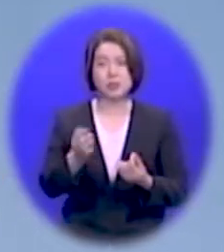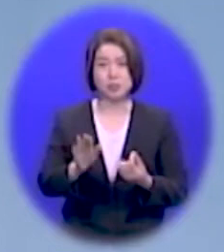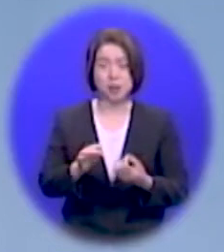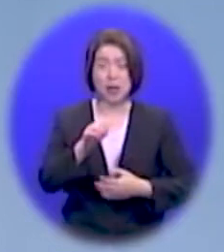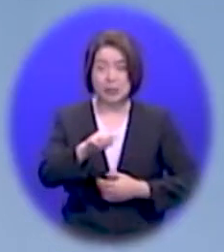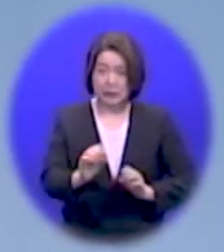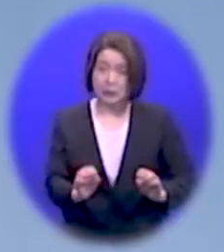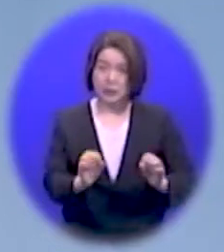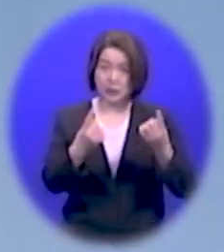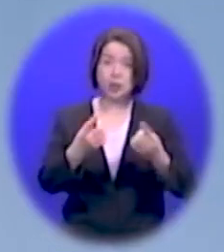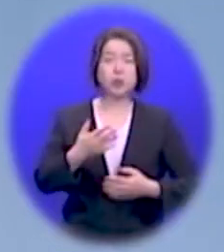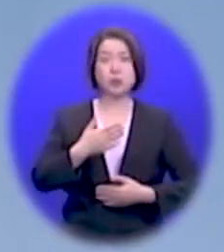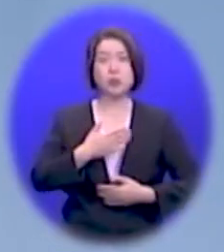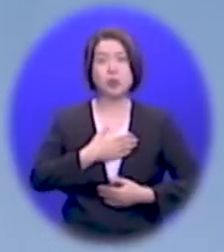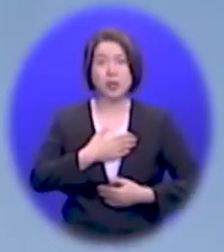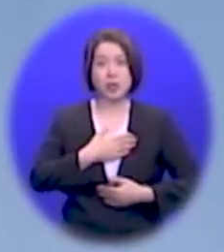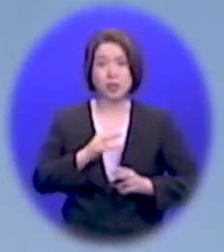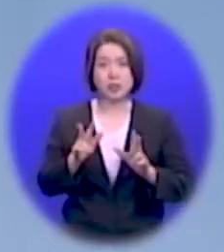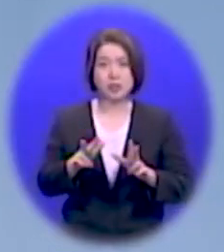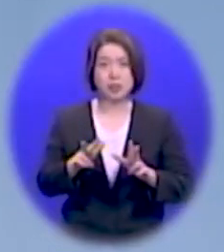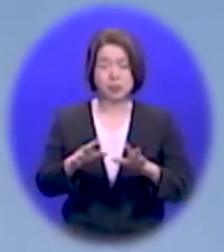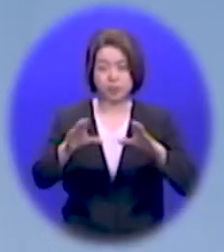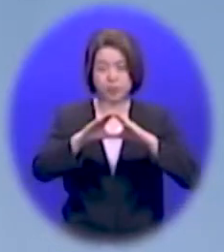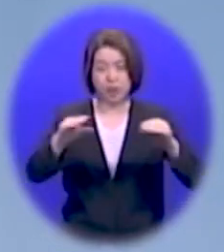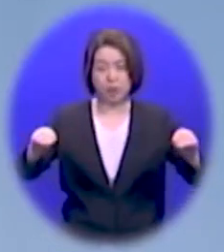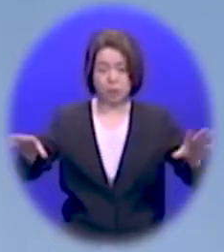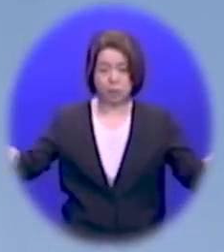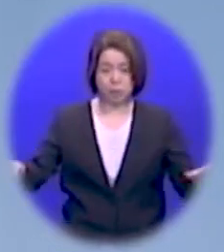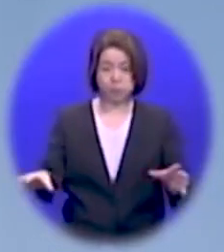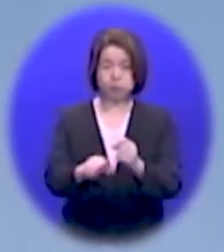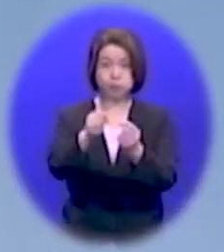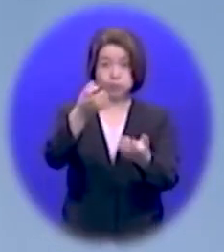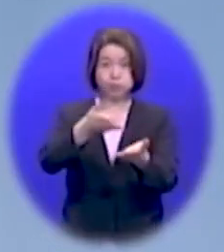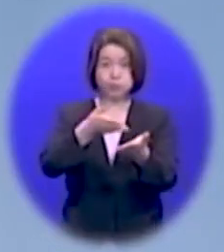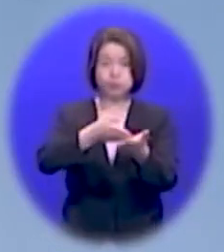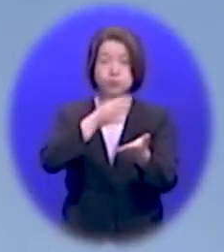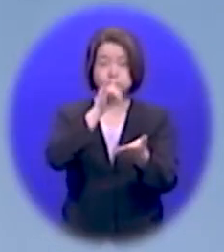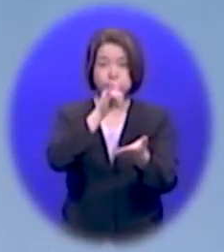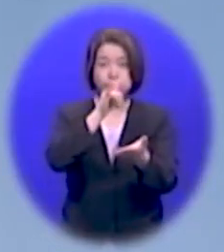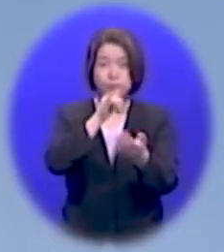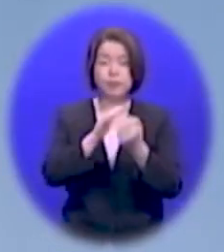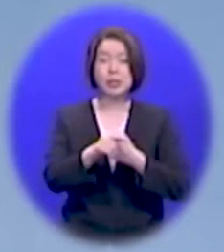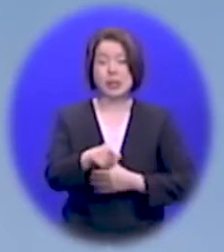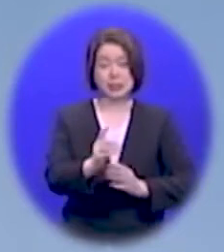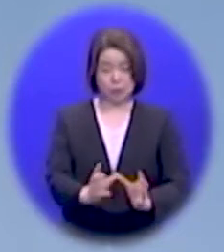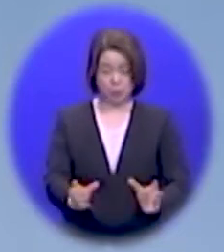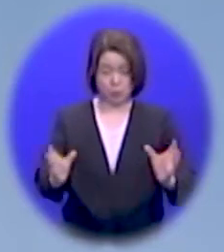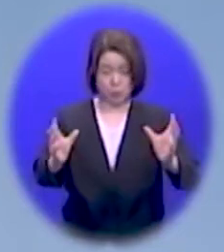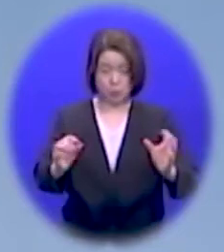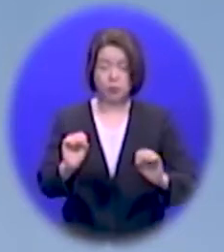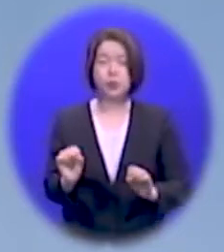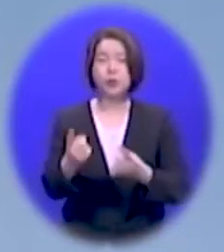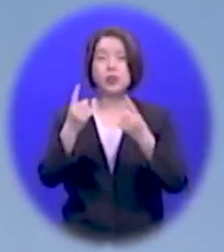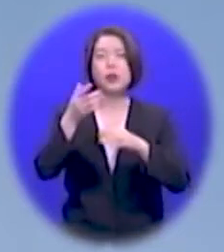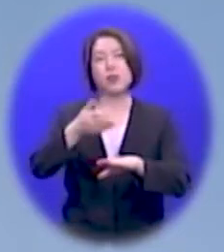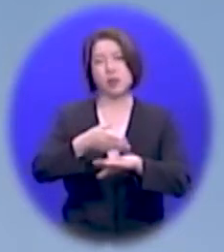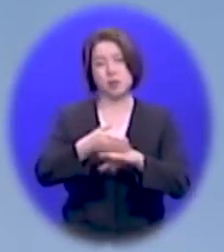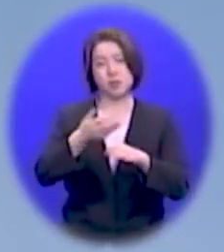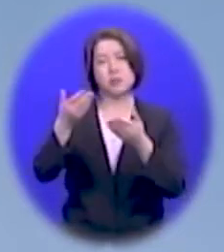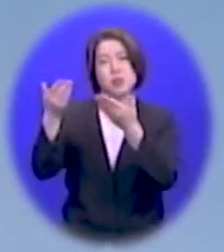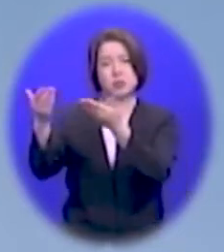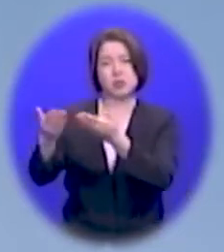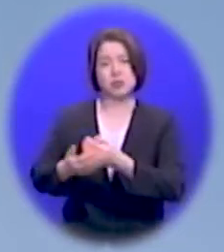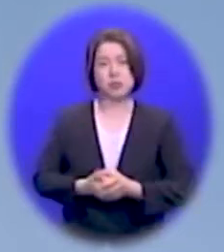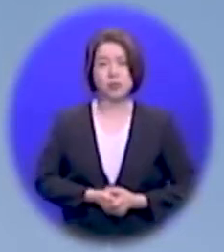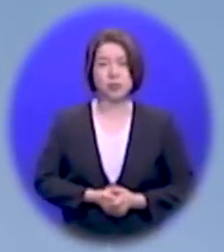계기로 해서 자기가 지금 애굽의 총리가 되어 있는 거예요 그래서 그 운동 이로 인하여 감사했다 는 거예요